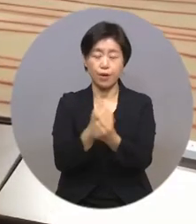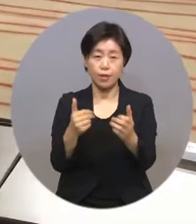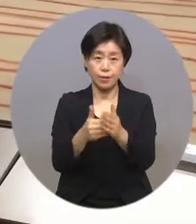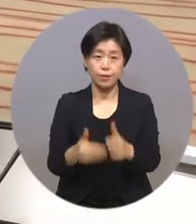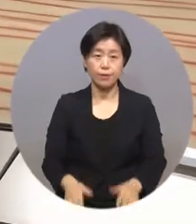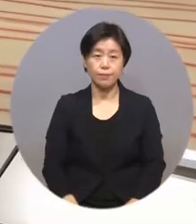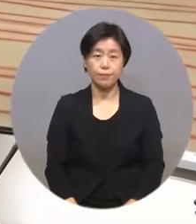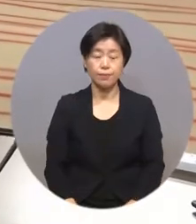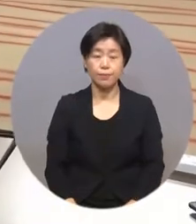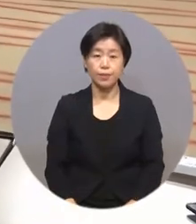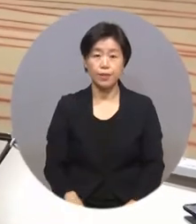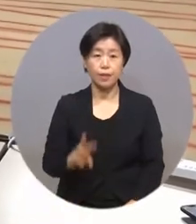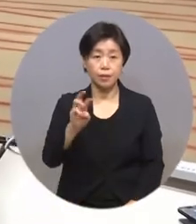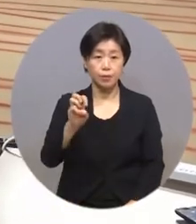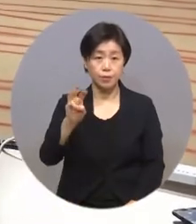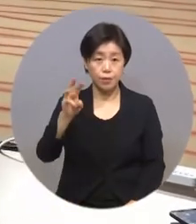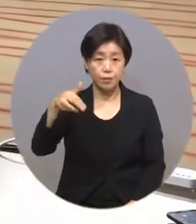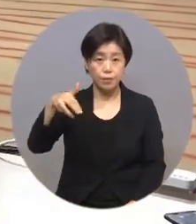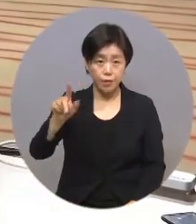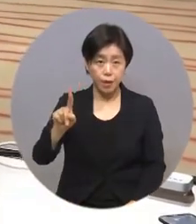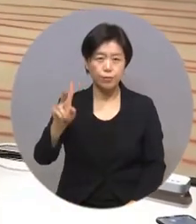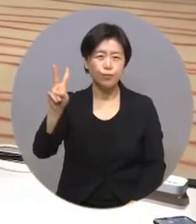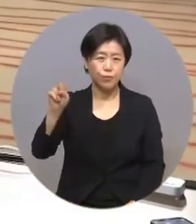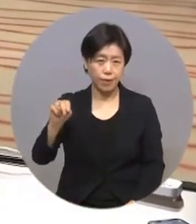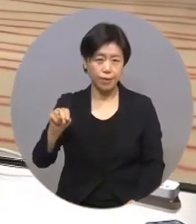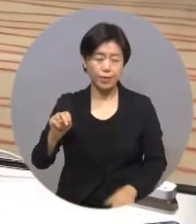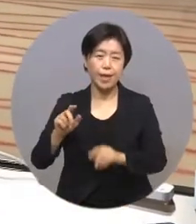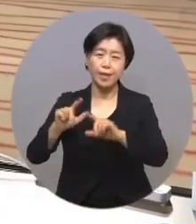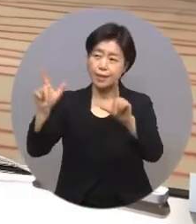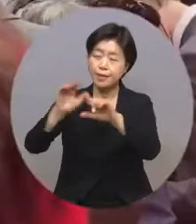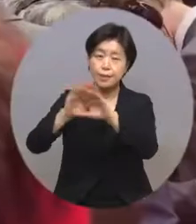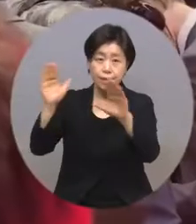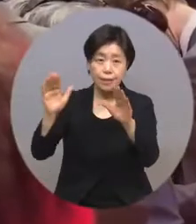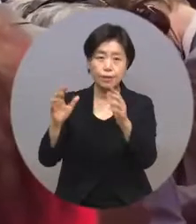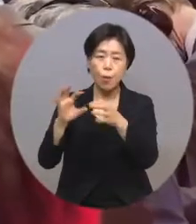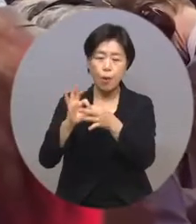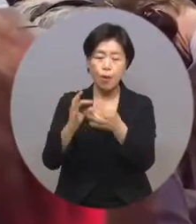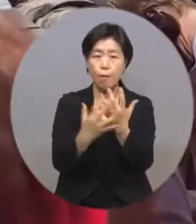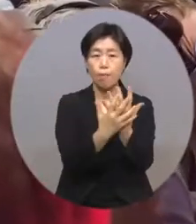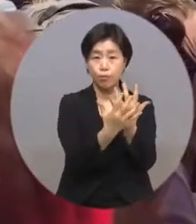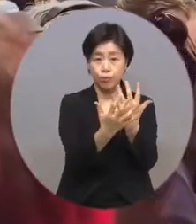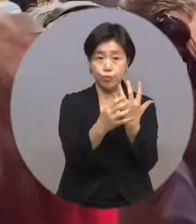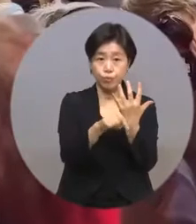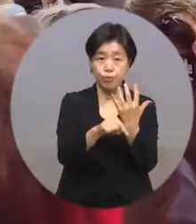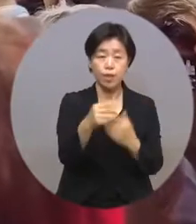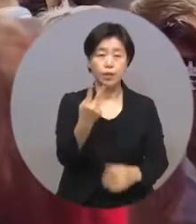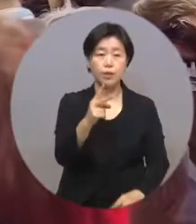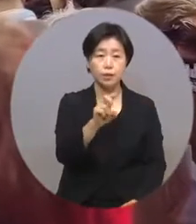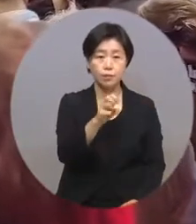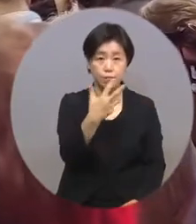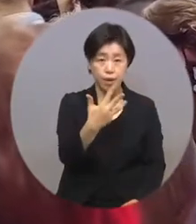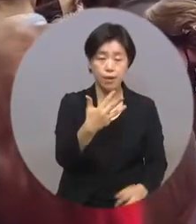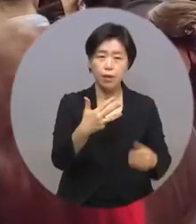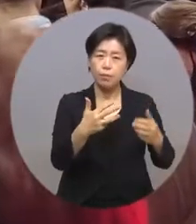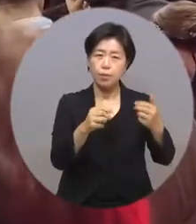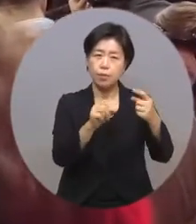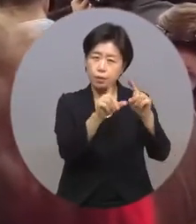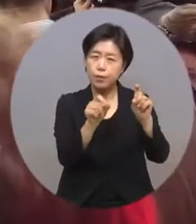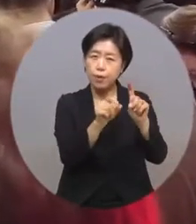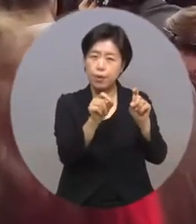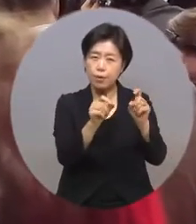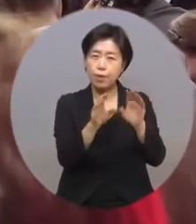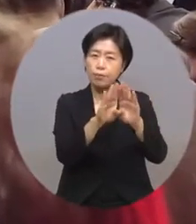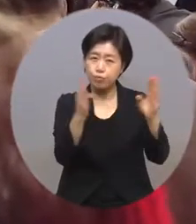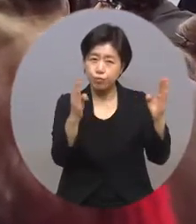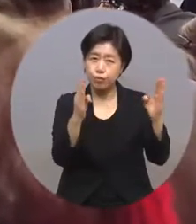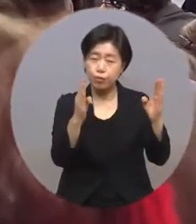이번 제33차 유엔 기후변화 협약 당사국 총회는 2028년 11월 개최 예정으로 198개국